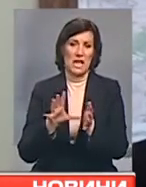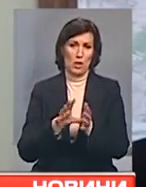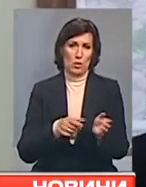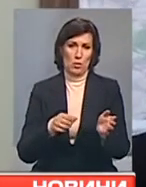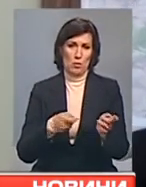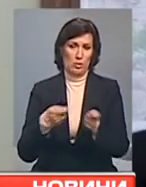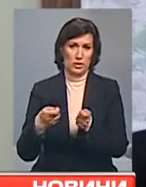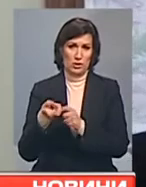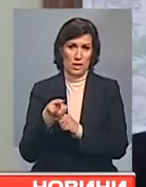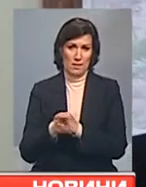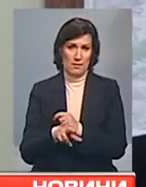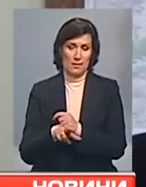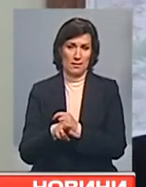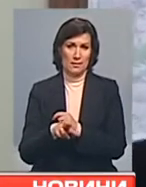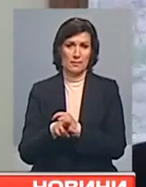електропостачання.